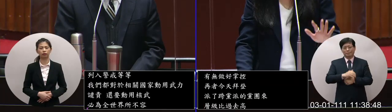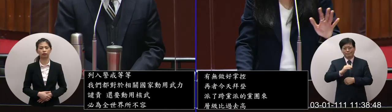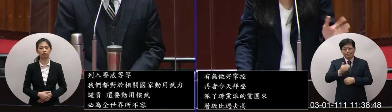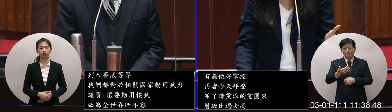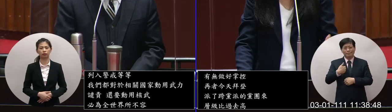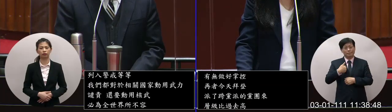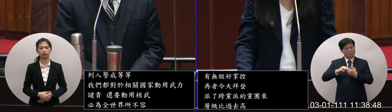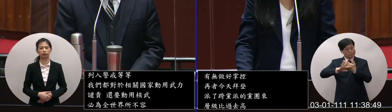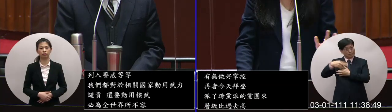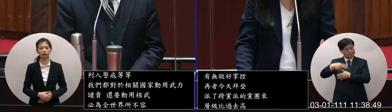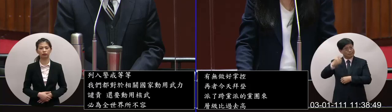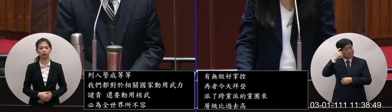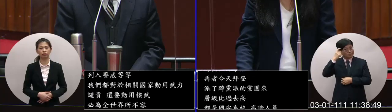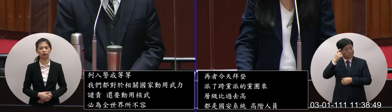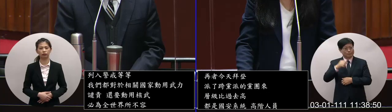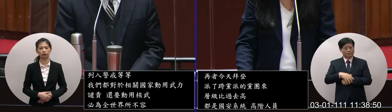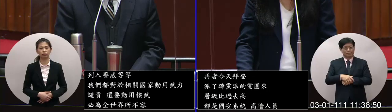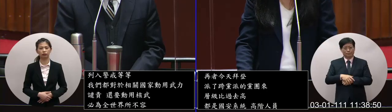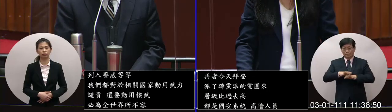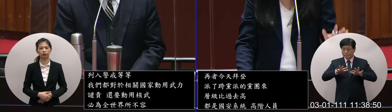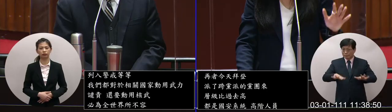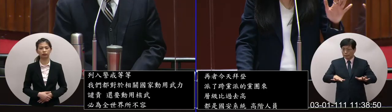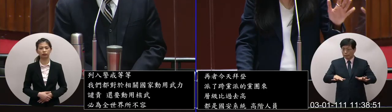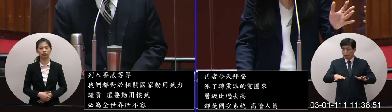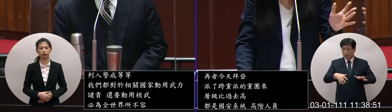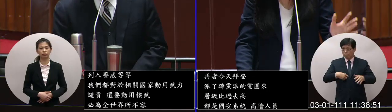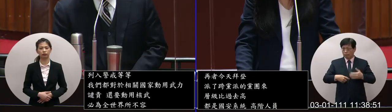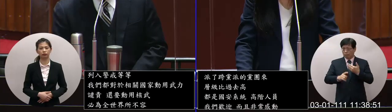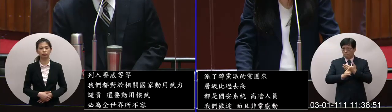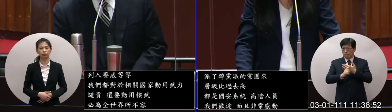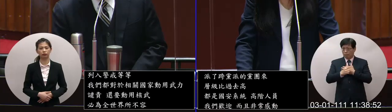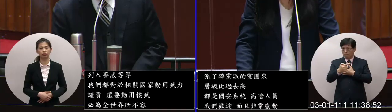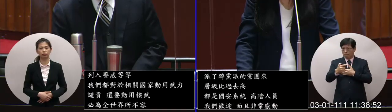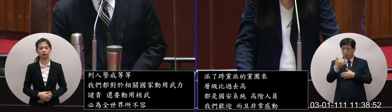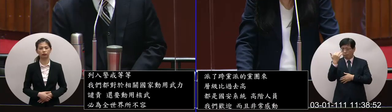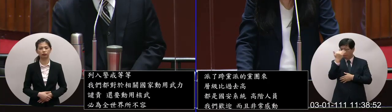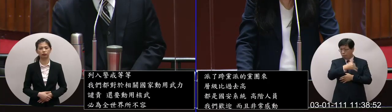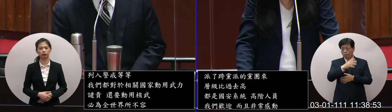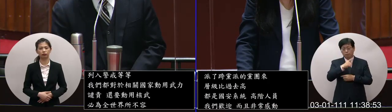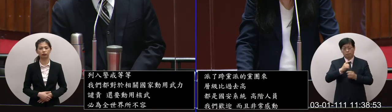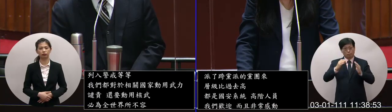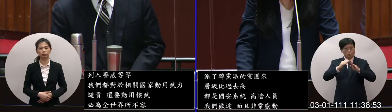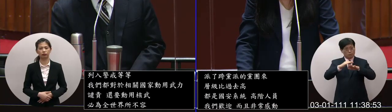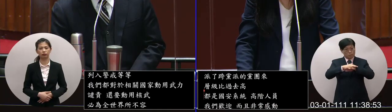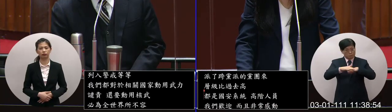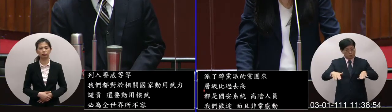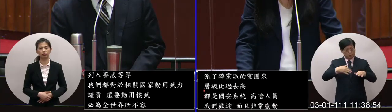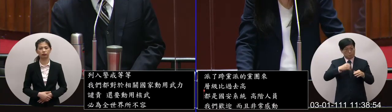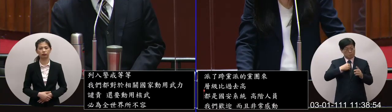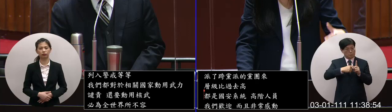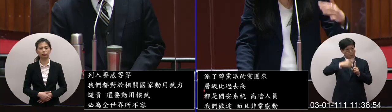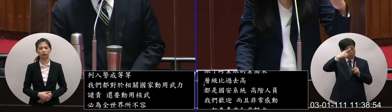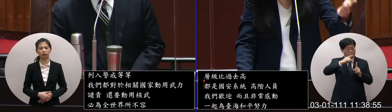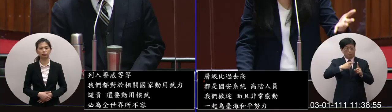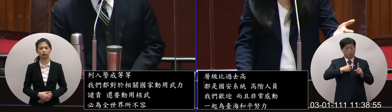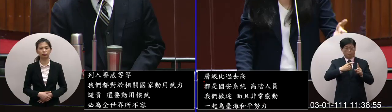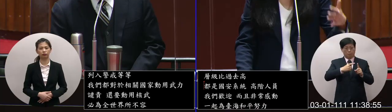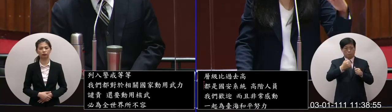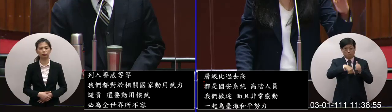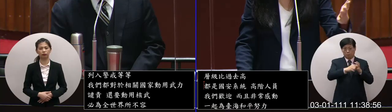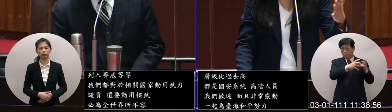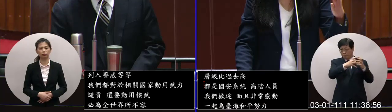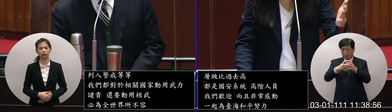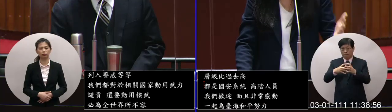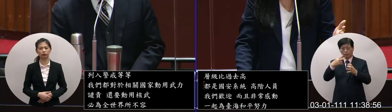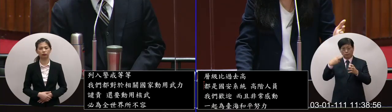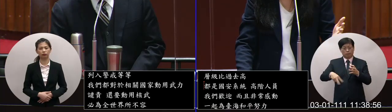呢，我们另一个方面来看，在这个时间点哦，这么高的一个这个国安相关的访问团来，那再加上刚才提到说